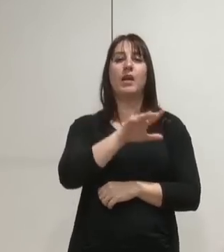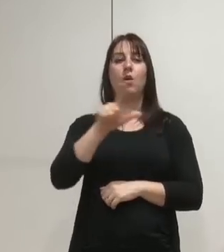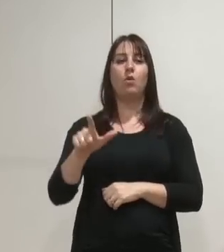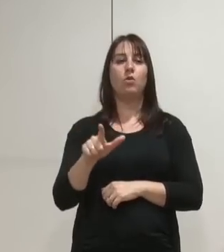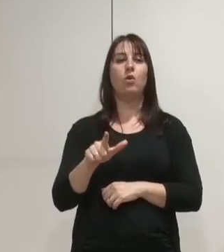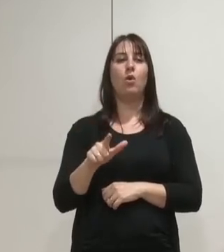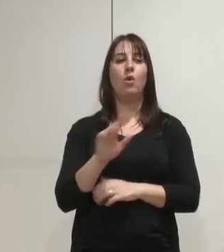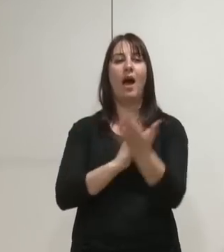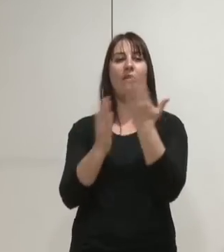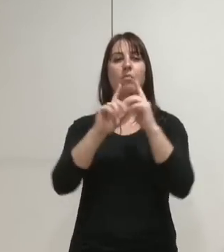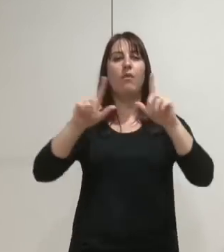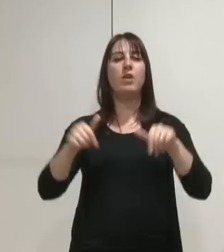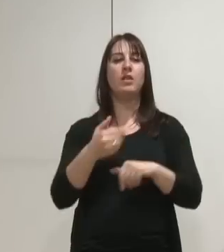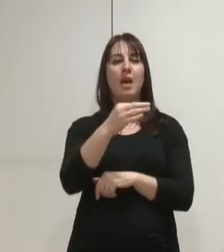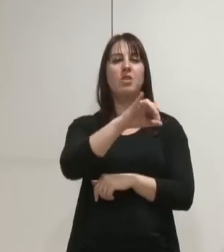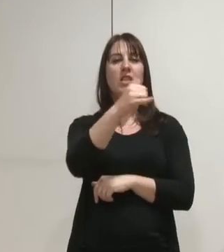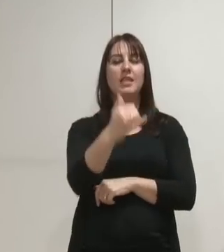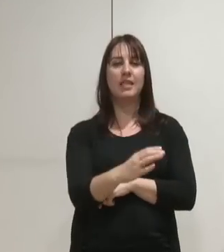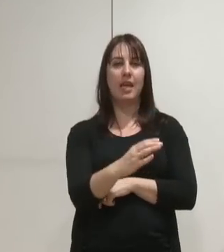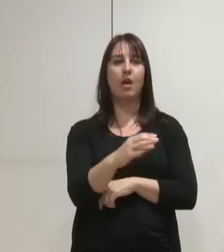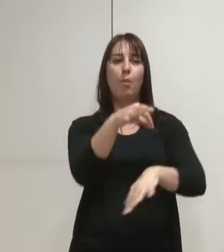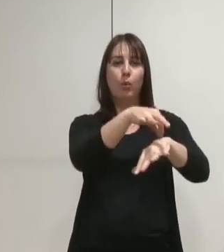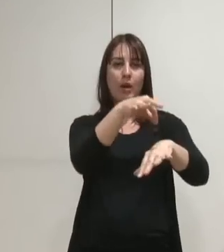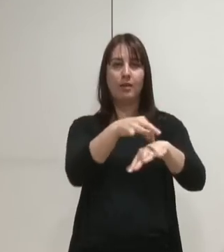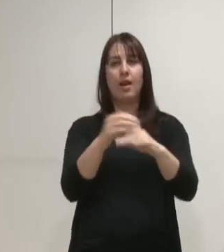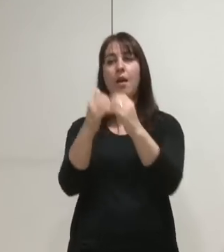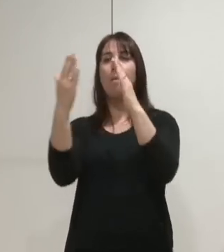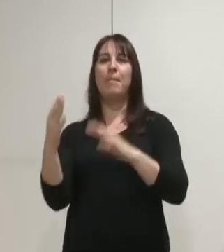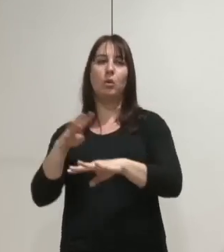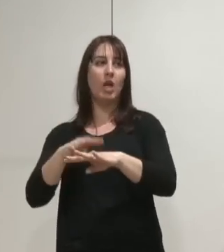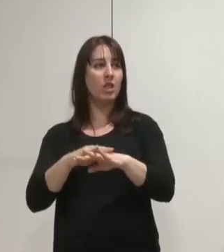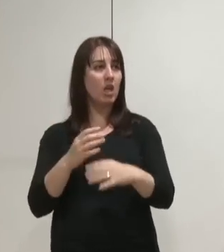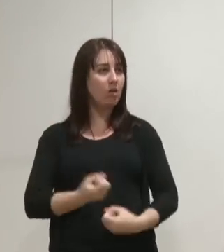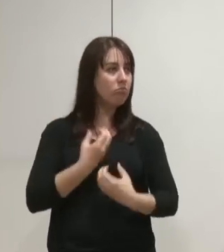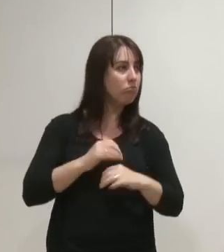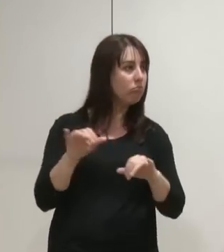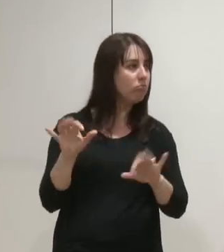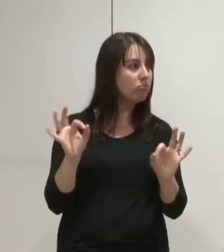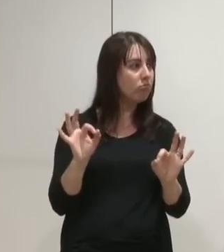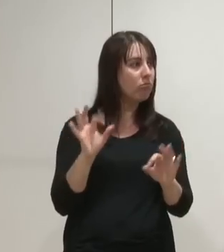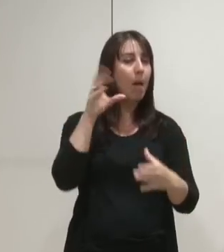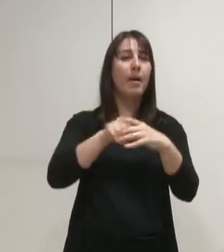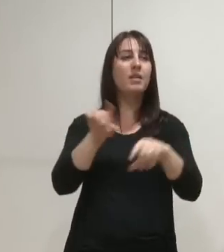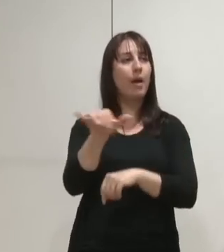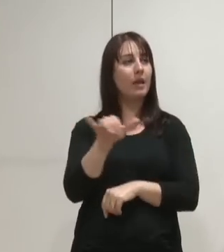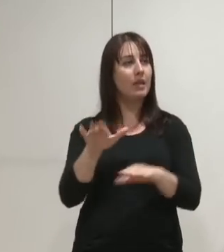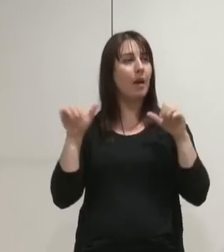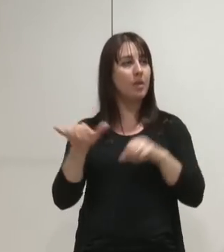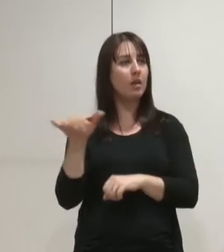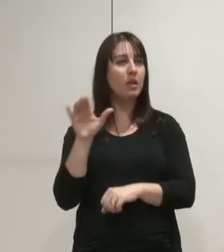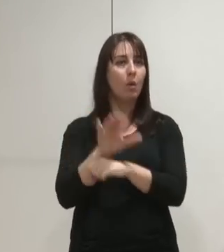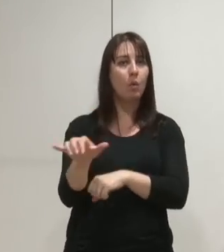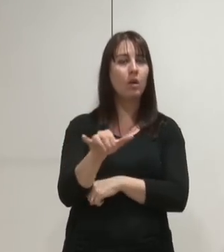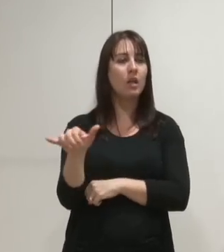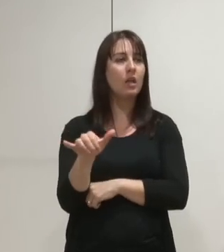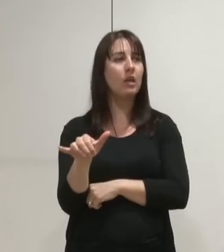MJC mutualité et la maison de quartier pas d'intervention qui ne prend pas part au vote qui s'abstient qui